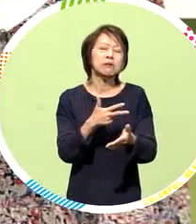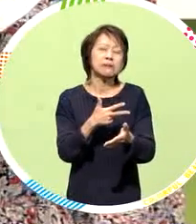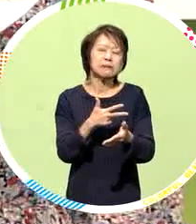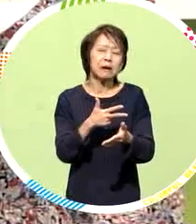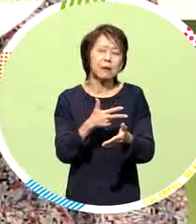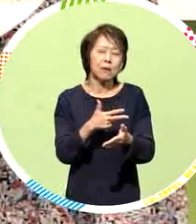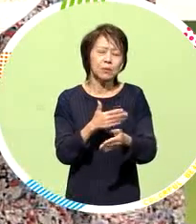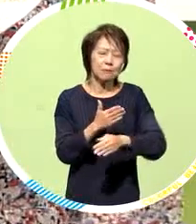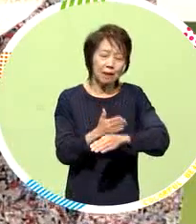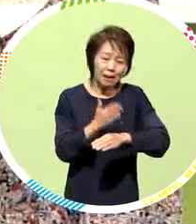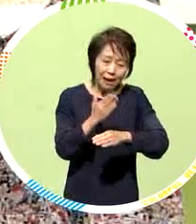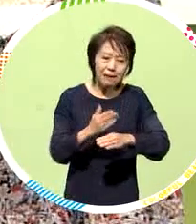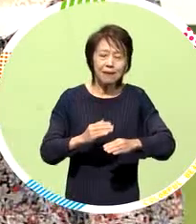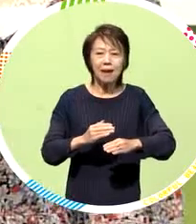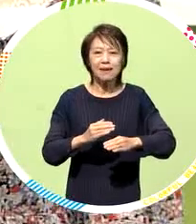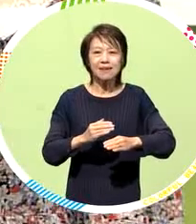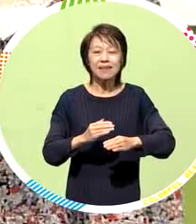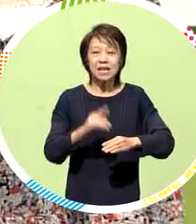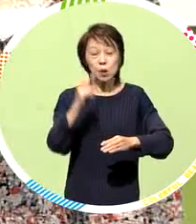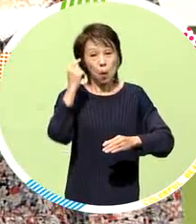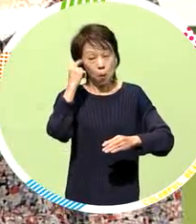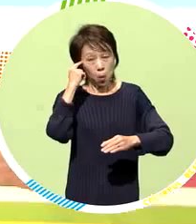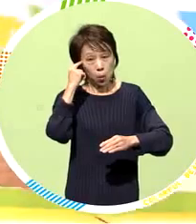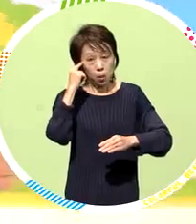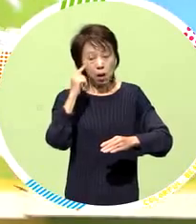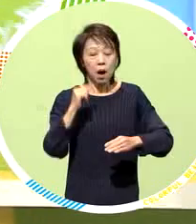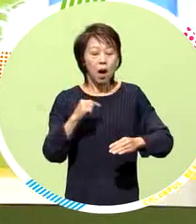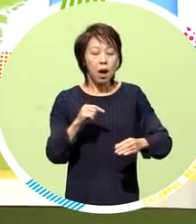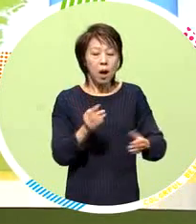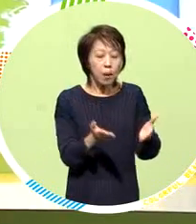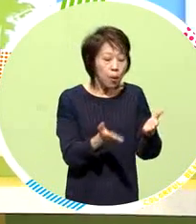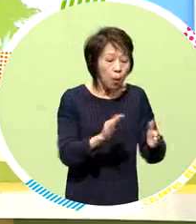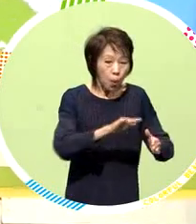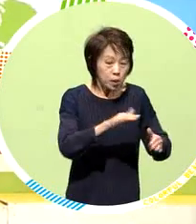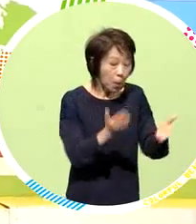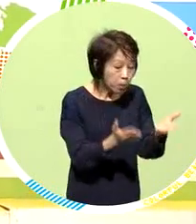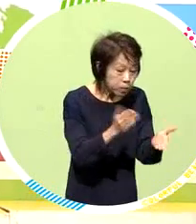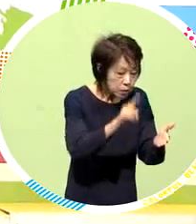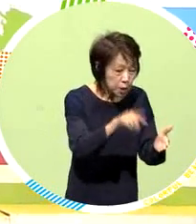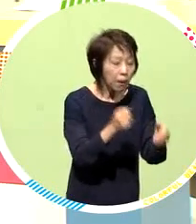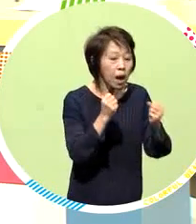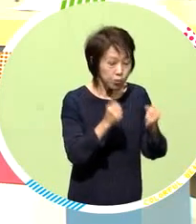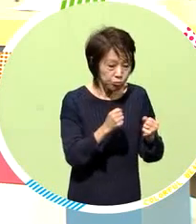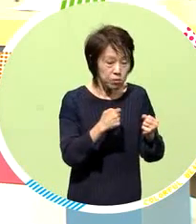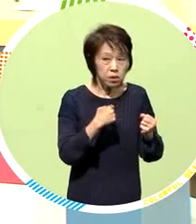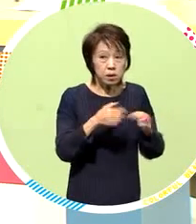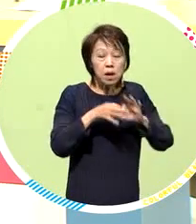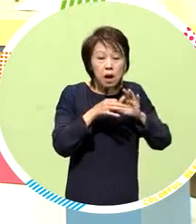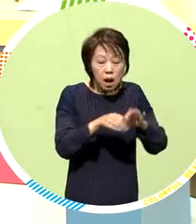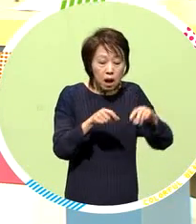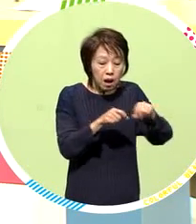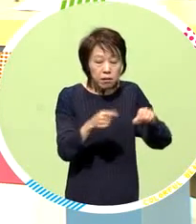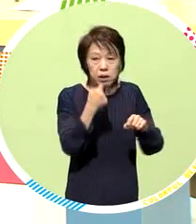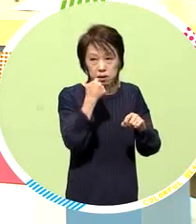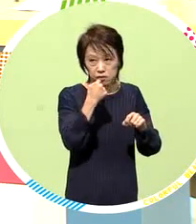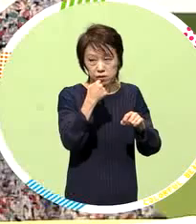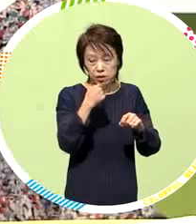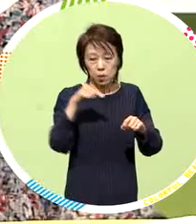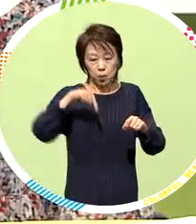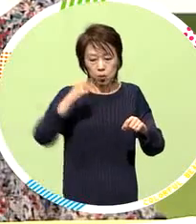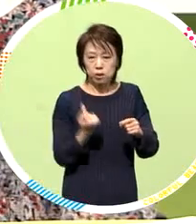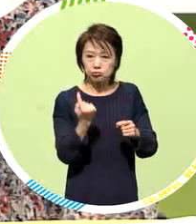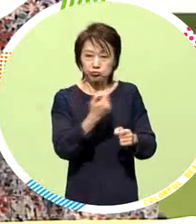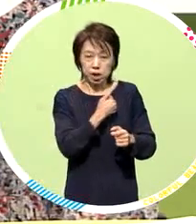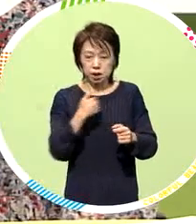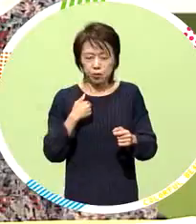存在ですからねそれで見てくださる方がいらっしゃるか虚構言うねっそうだそうずっないそうなのでそうでしょ入っちゃいそうです